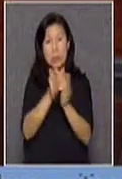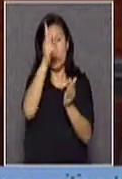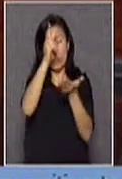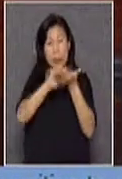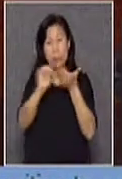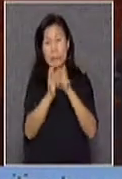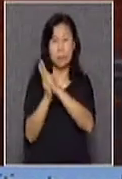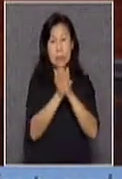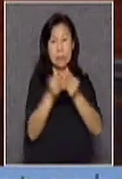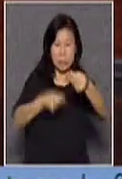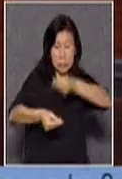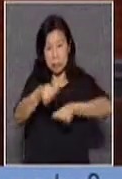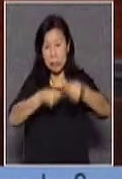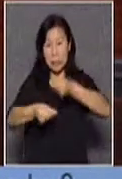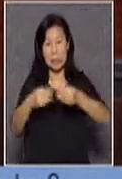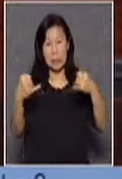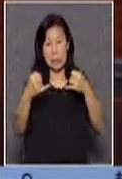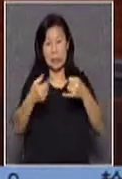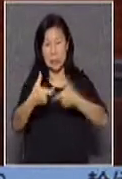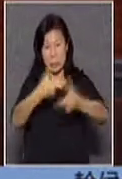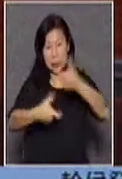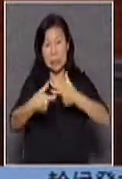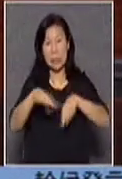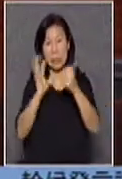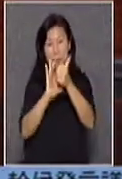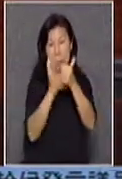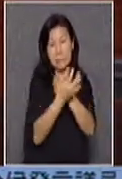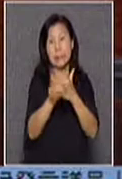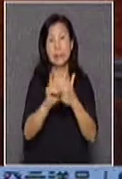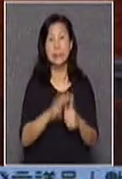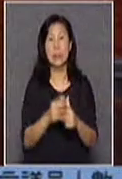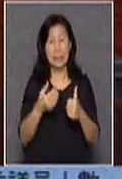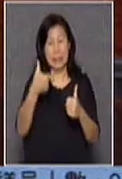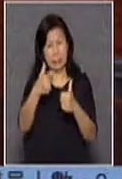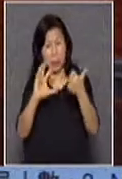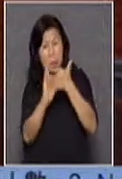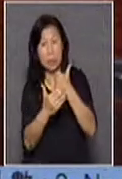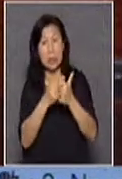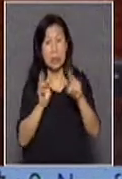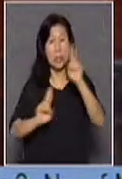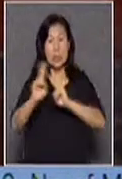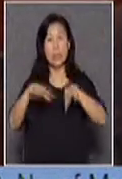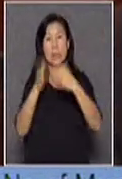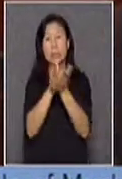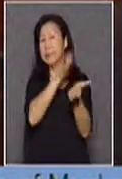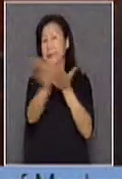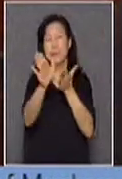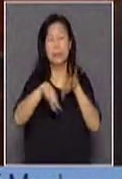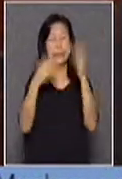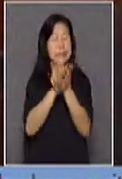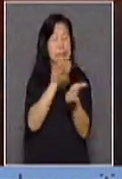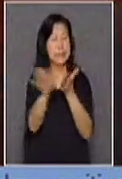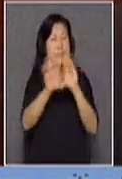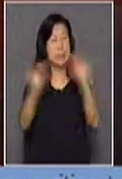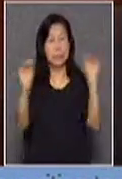相利益、互相輸送、利益包庇啊嘛！基於呢個利益包庇，連歷史都可以抹殺啦，係